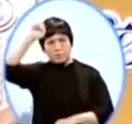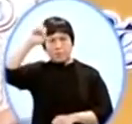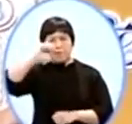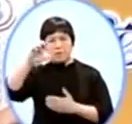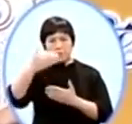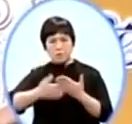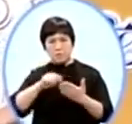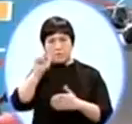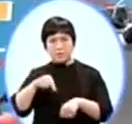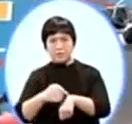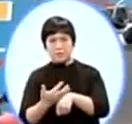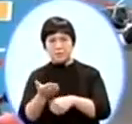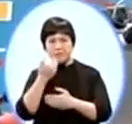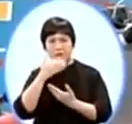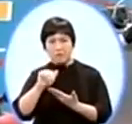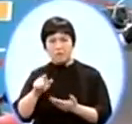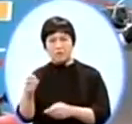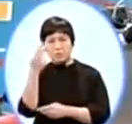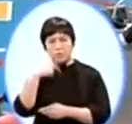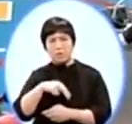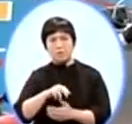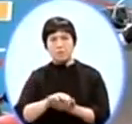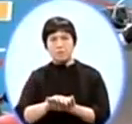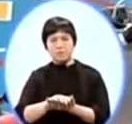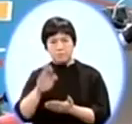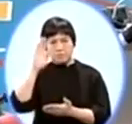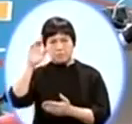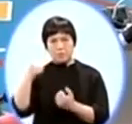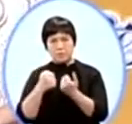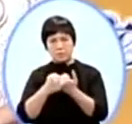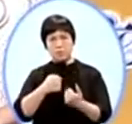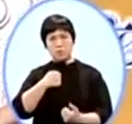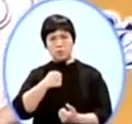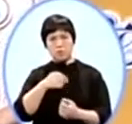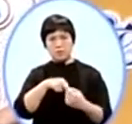手問規程問題幾時有得食飯，我覺得都好難為你。咁所以咧，希望你都支